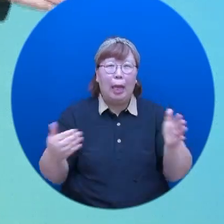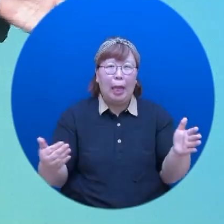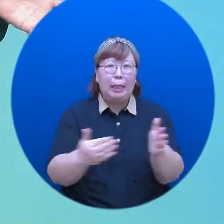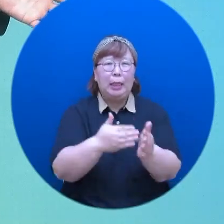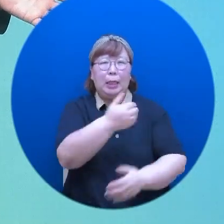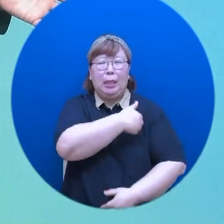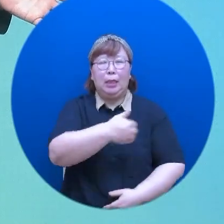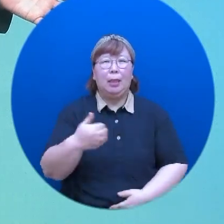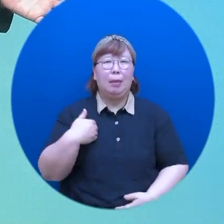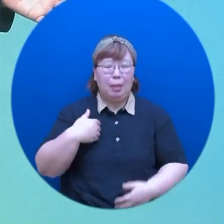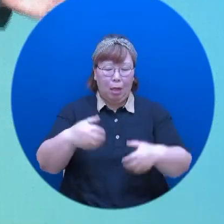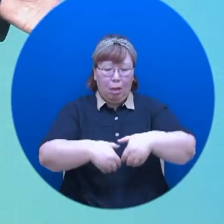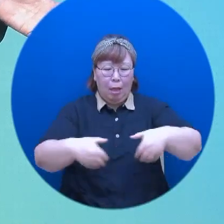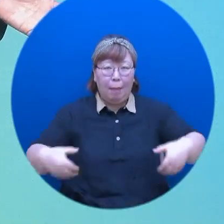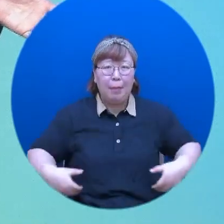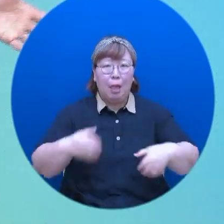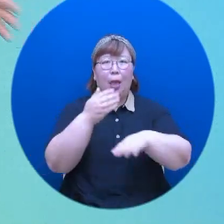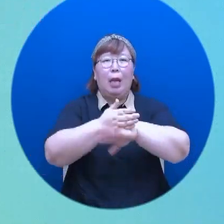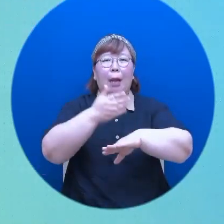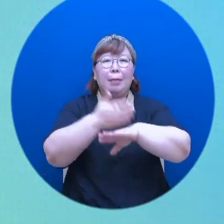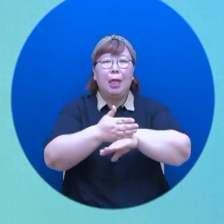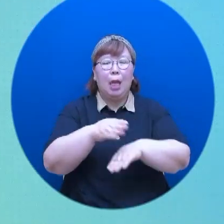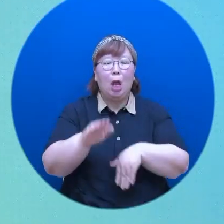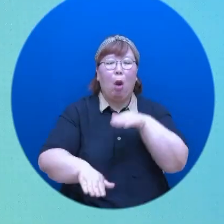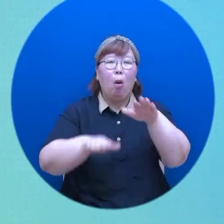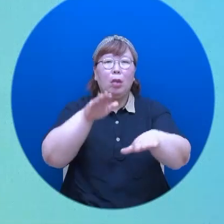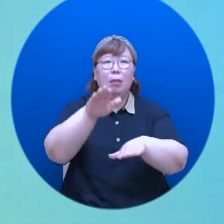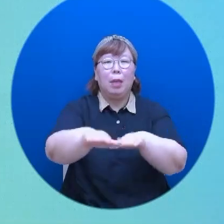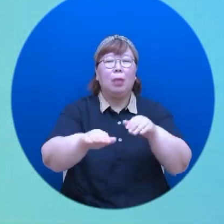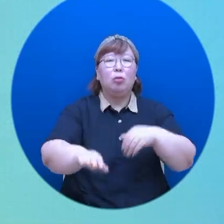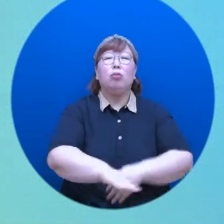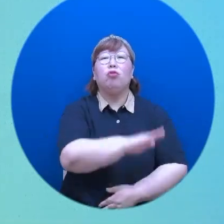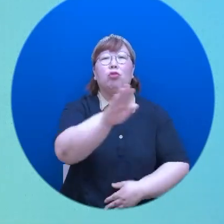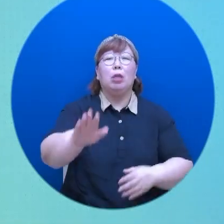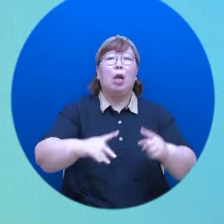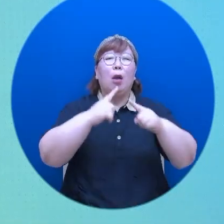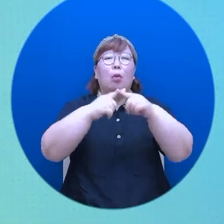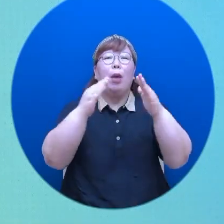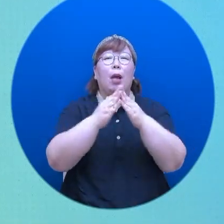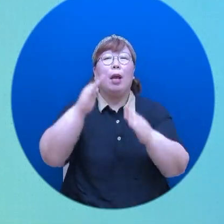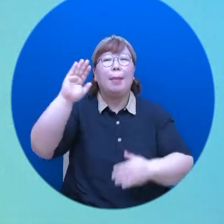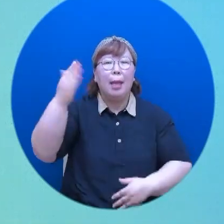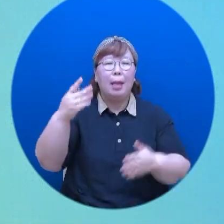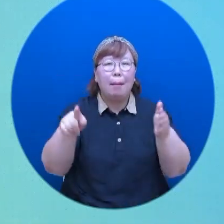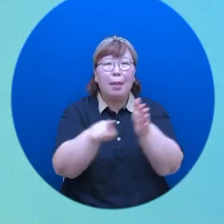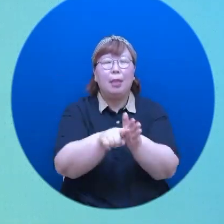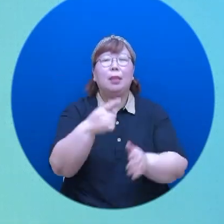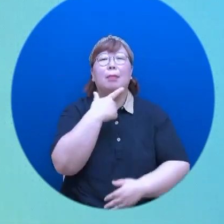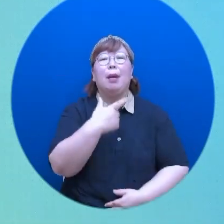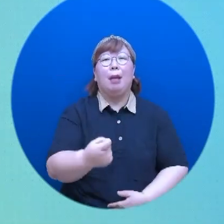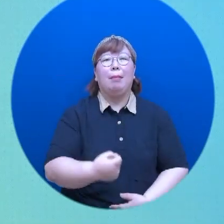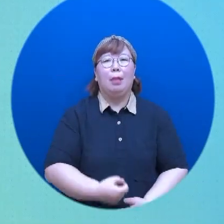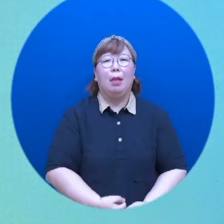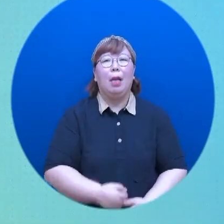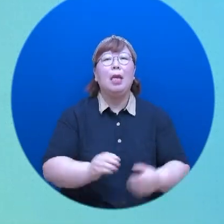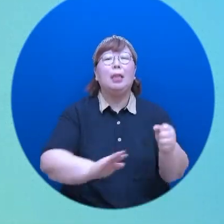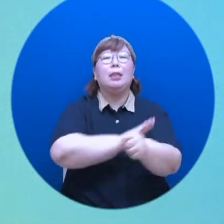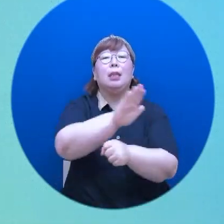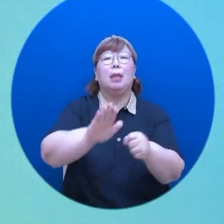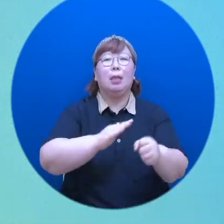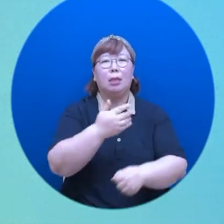담대하게 감사의 걸음을 떼는 우리 교회가 될 줄로 믿으시기를 바랍니다. 사랑하는